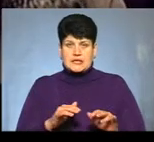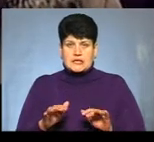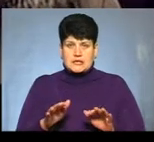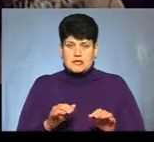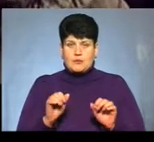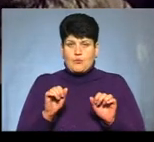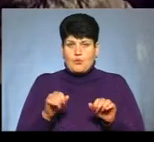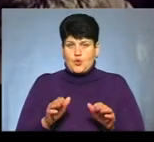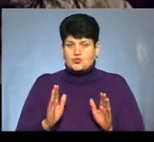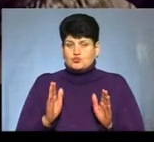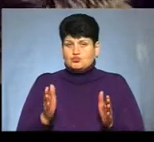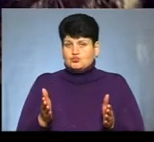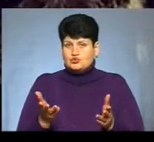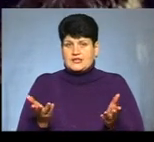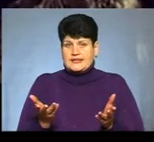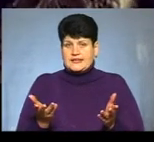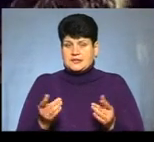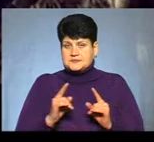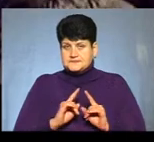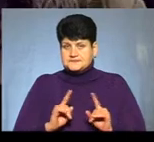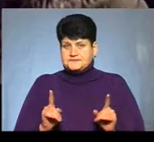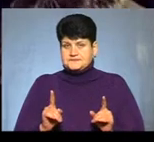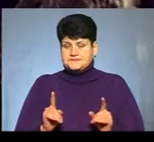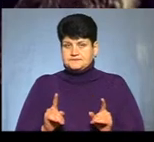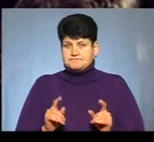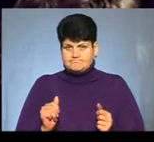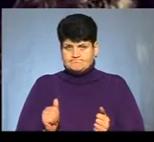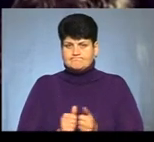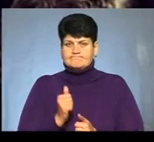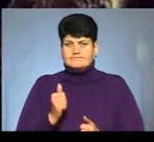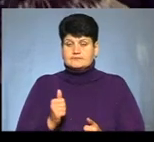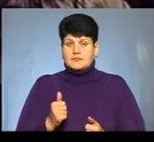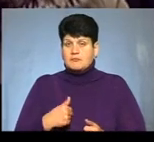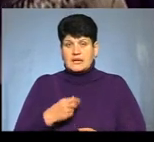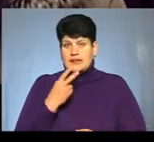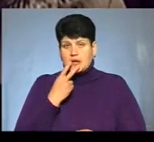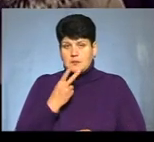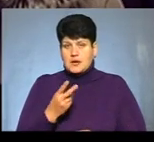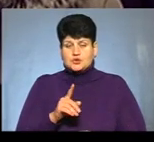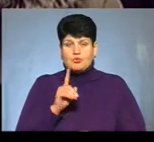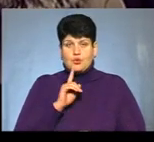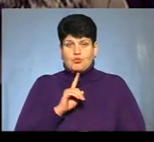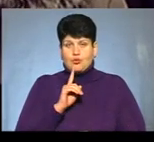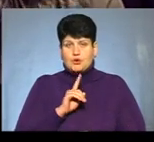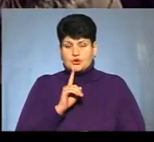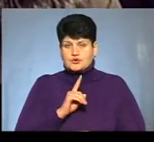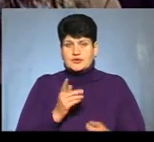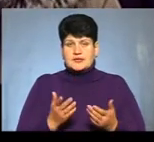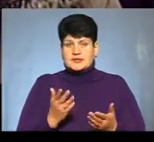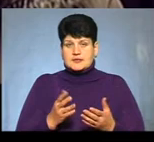оці дії можуть бути якимись упередженими внутрішньо. Так? Ми не бачимо поки